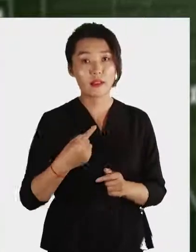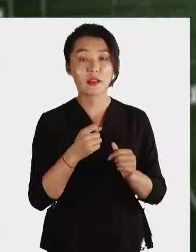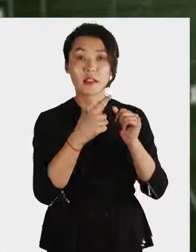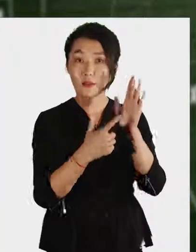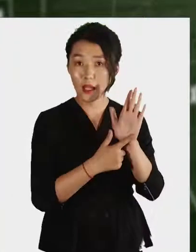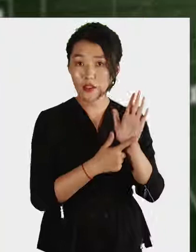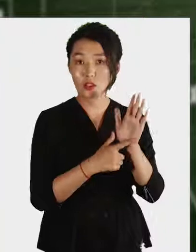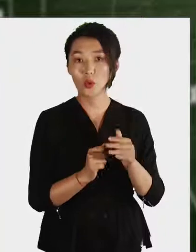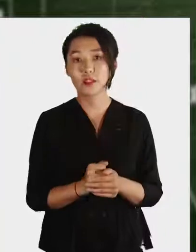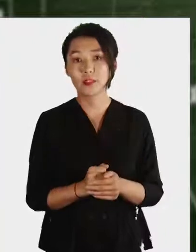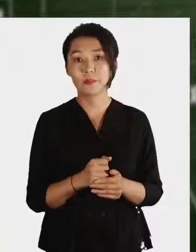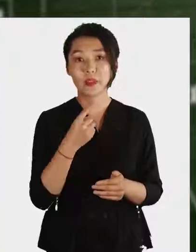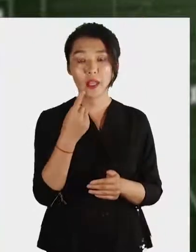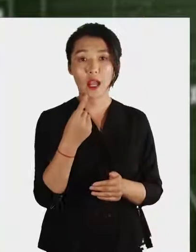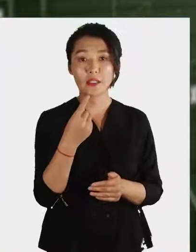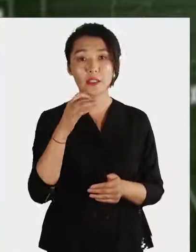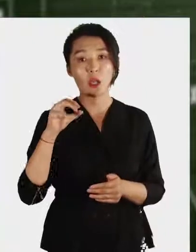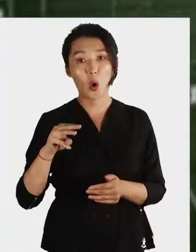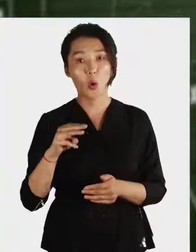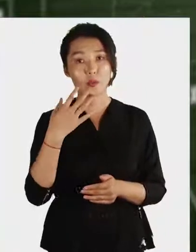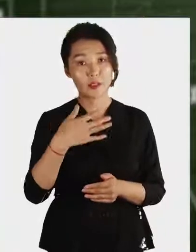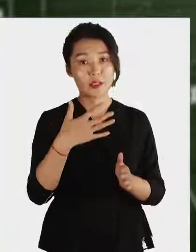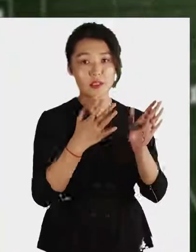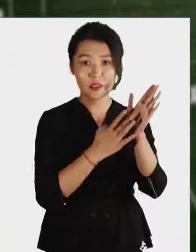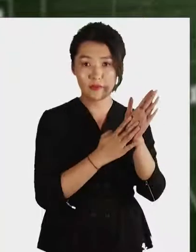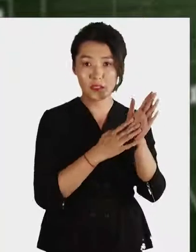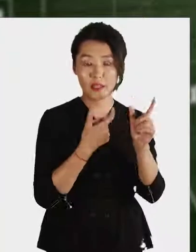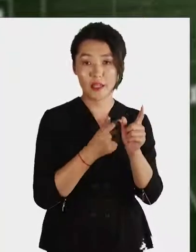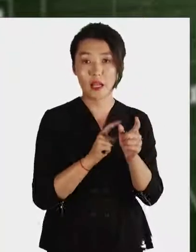0,17. 1% от 59 –